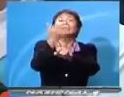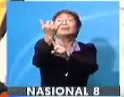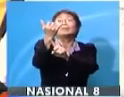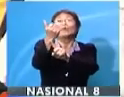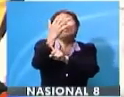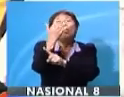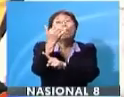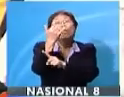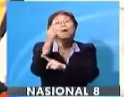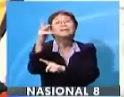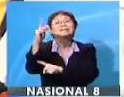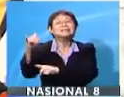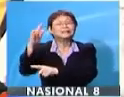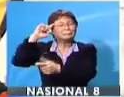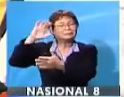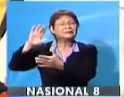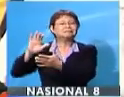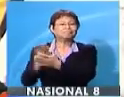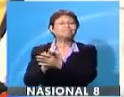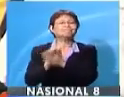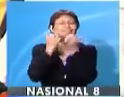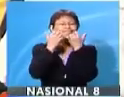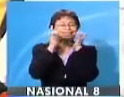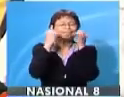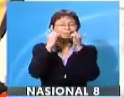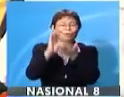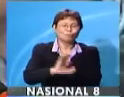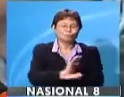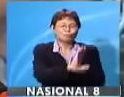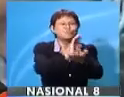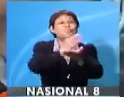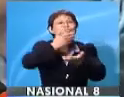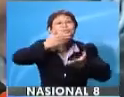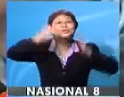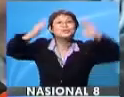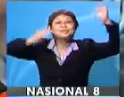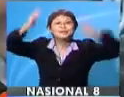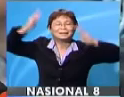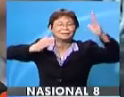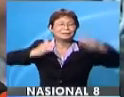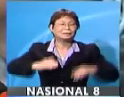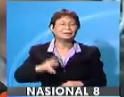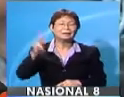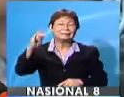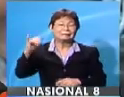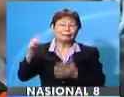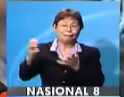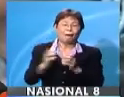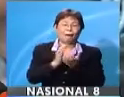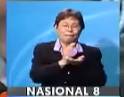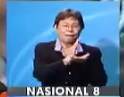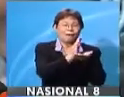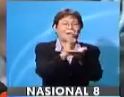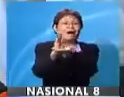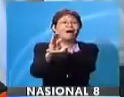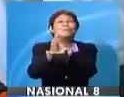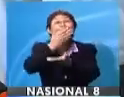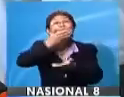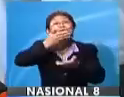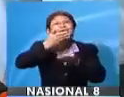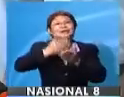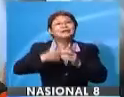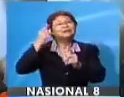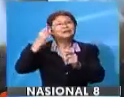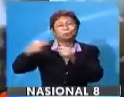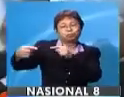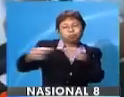sebab mengapa Khairi yakin dengan kemampuan pelayar pelapis negara. Khairi mahu pelayar muda negara yang akan berentap di